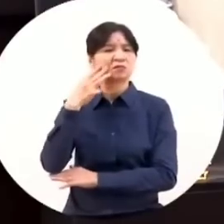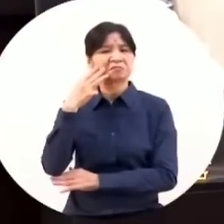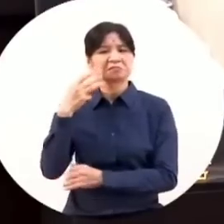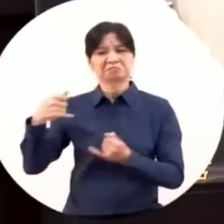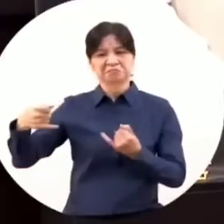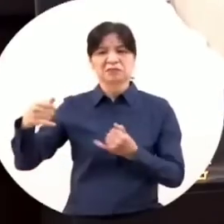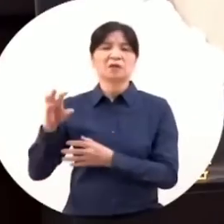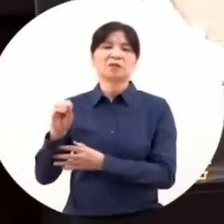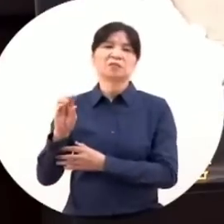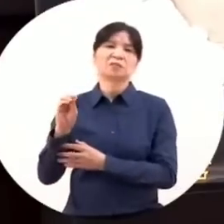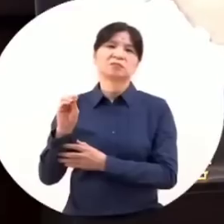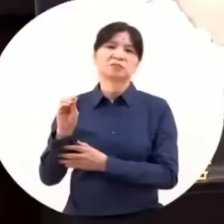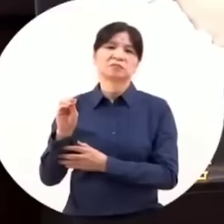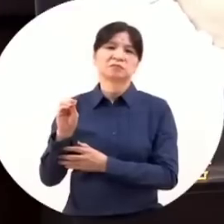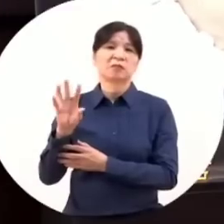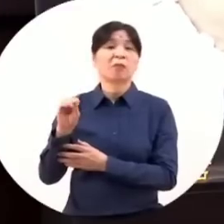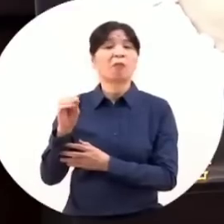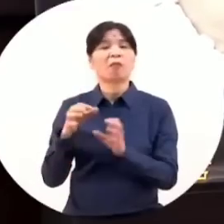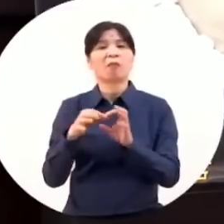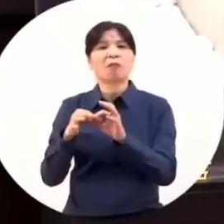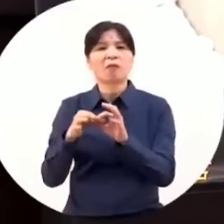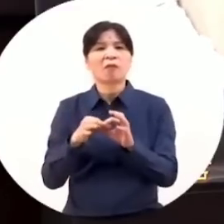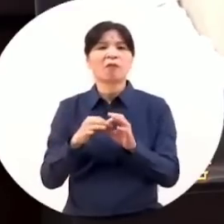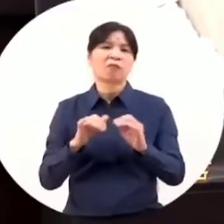我感觉伊伫甲民进党政府破产呢。